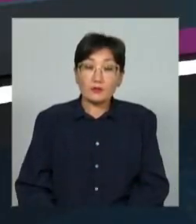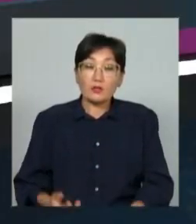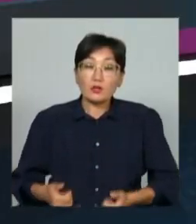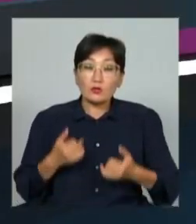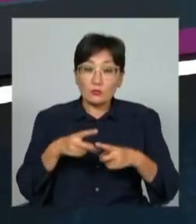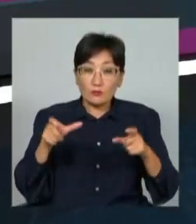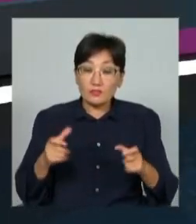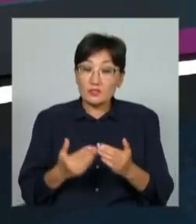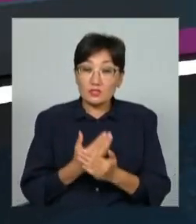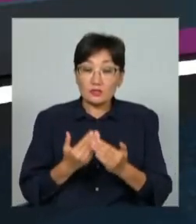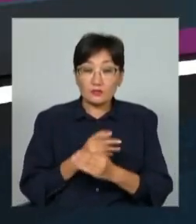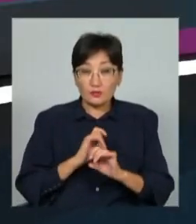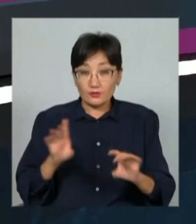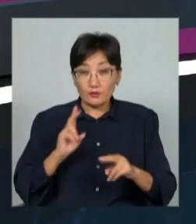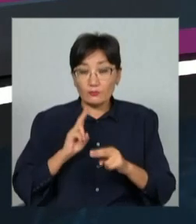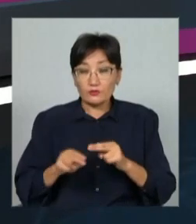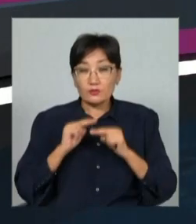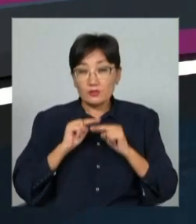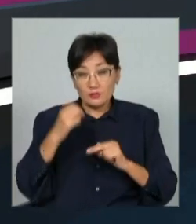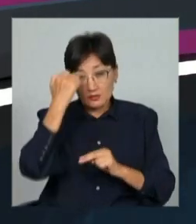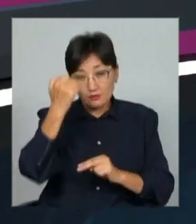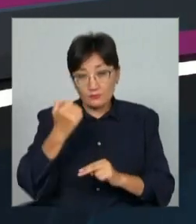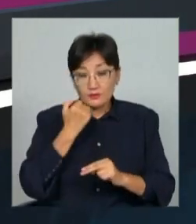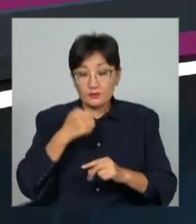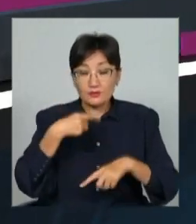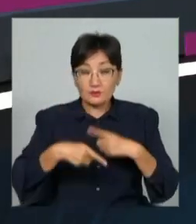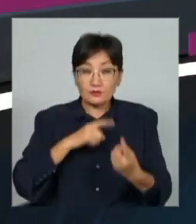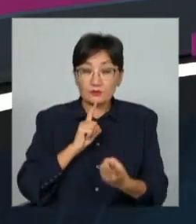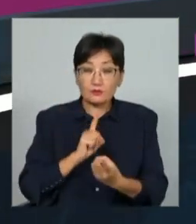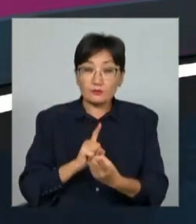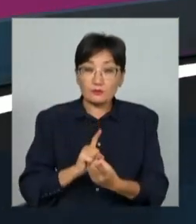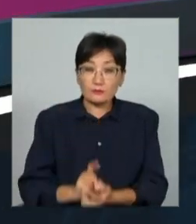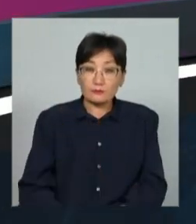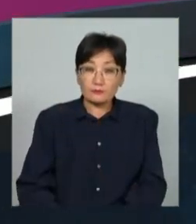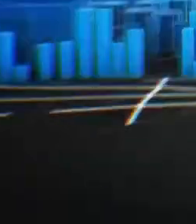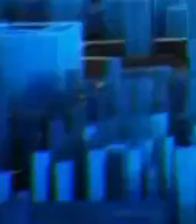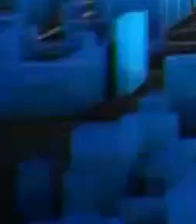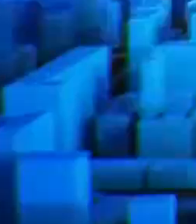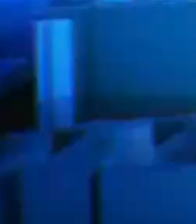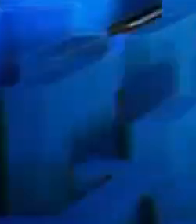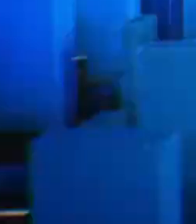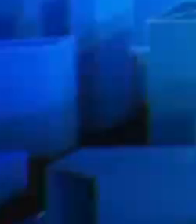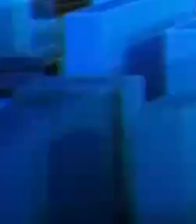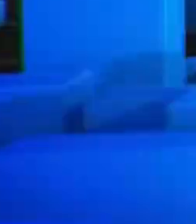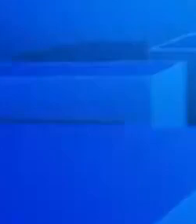Құрметті көрермен, әзірге айтар ақпарат легі осындай болды. Қорытынды жаңалықтарда қайта қауышқанша.